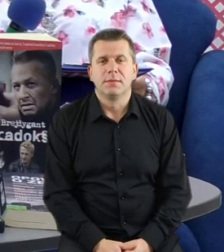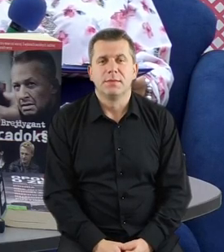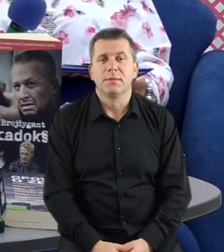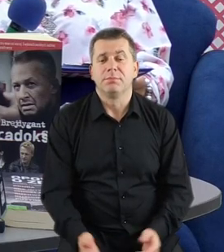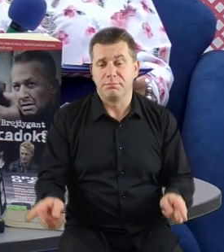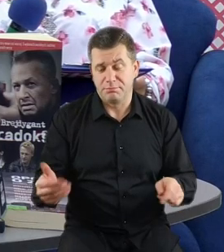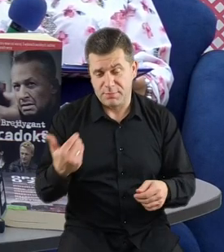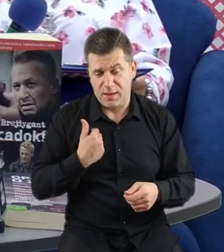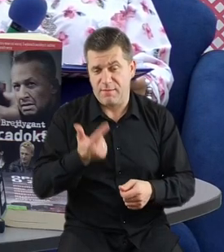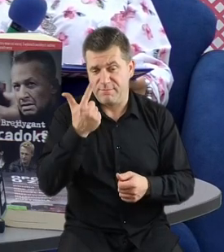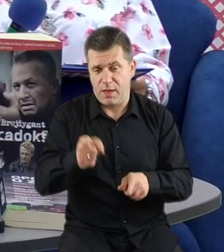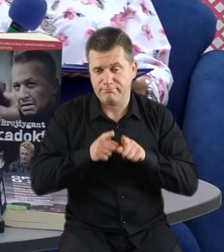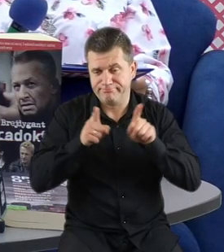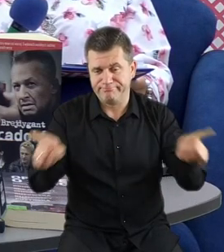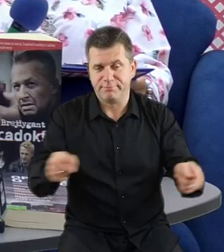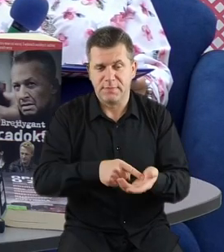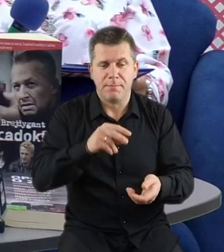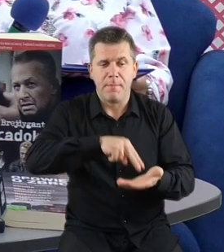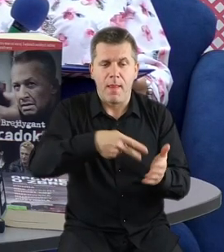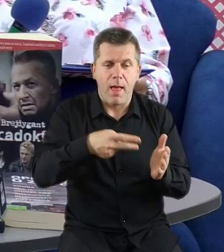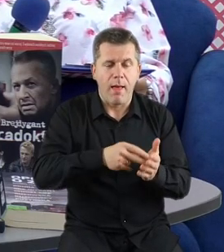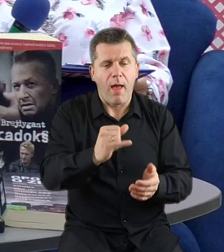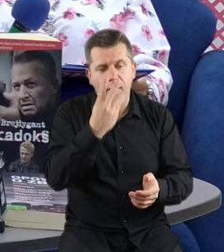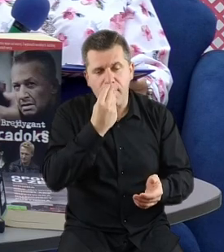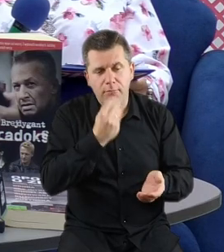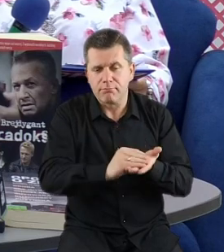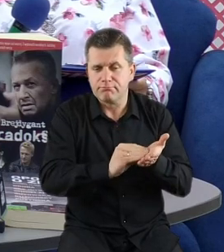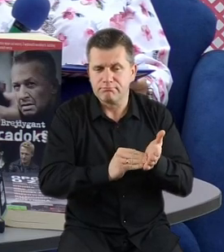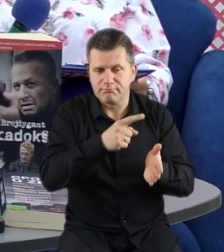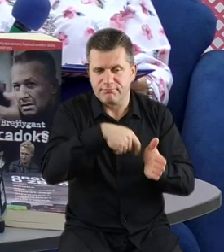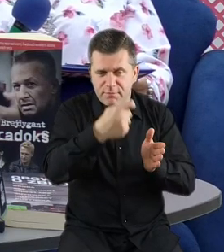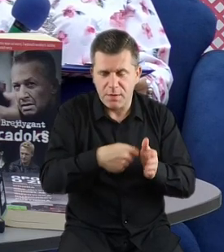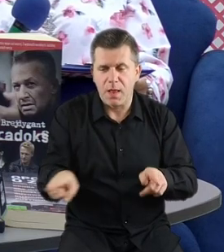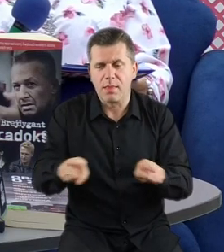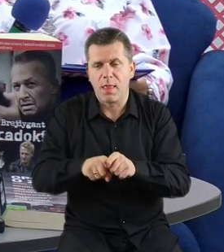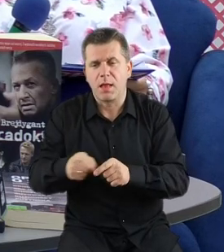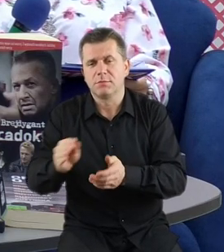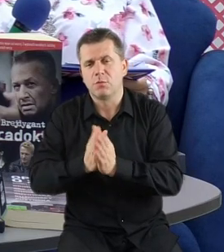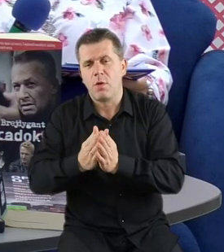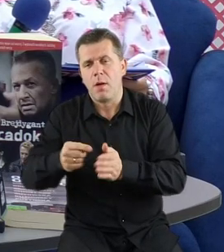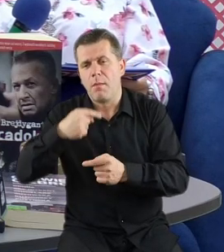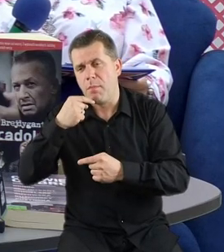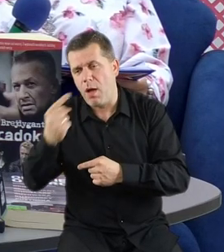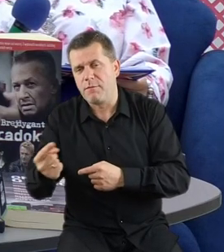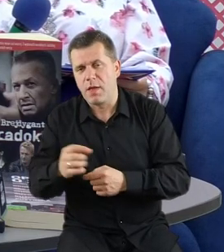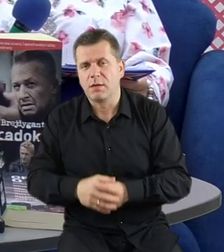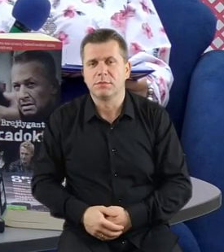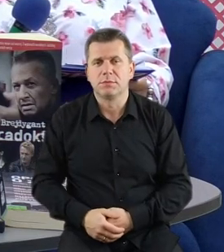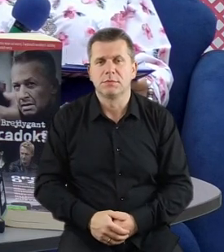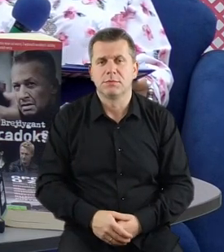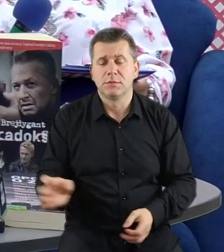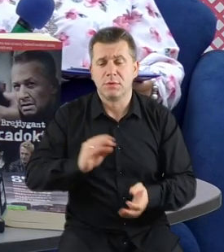Bywa, że równolegle piszę scenariusz i powieść. Teraz na przykład w ogóle